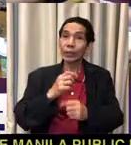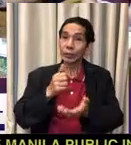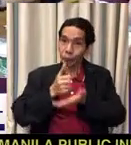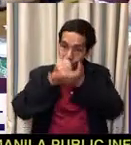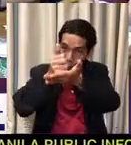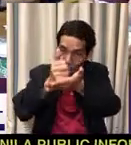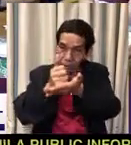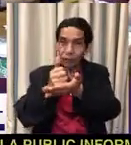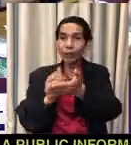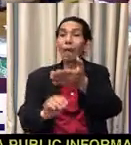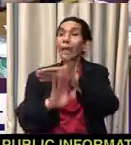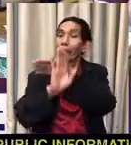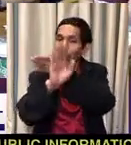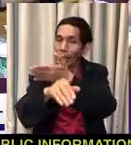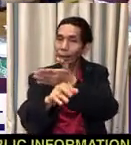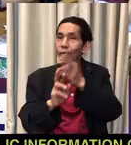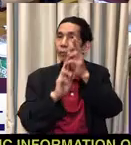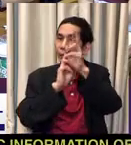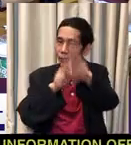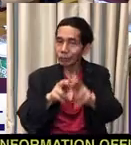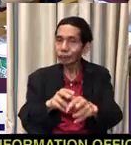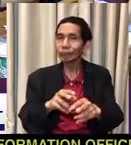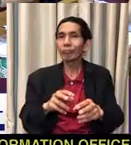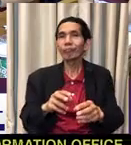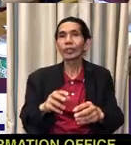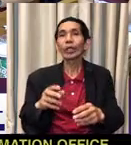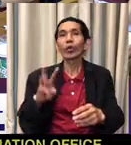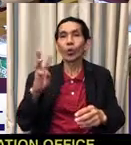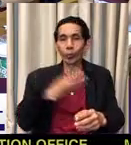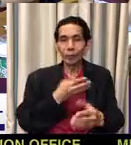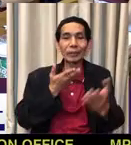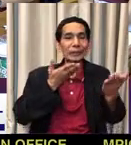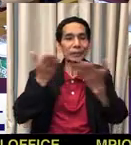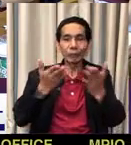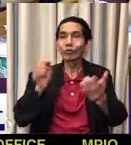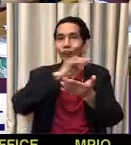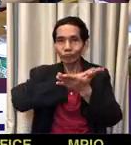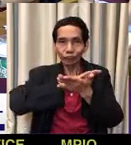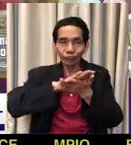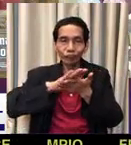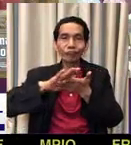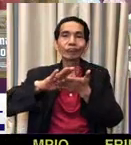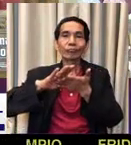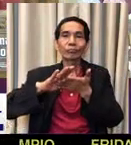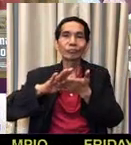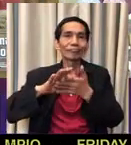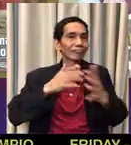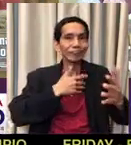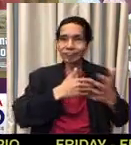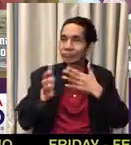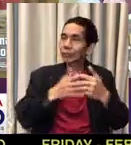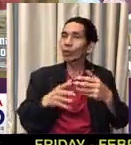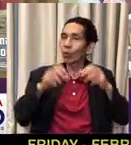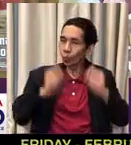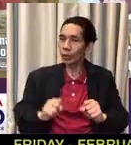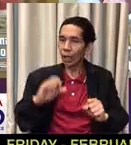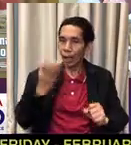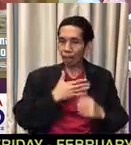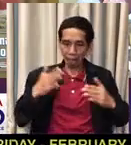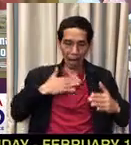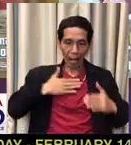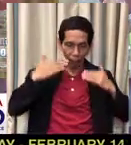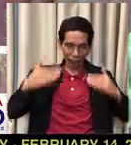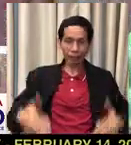nyo kami, ang sukli namin ni Honey, maglilingkod kami ng maayos. O kaya kahit na kung hanggat kaya ng katawan ko,